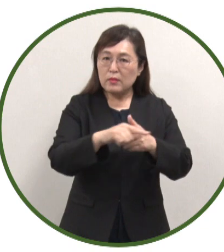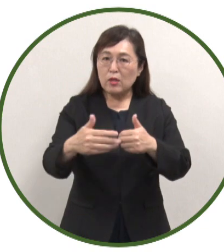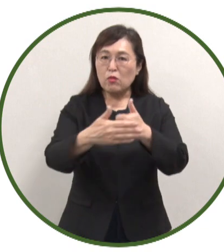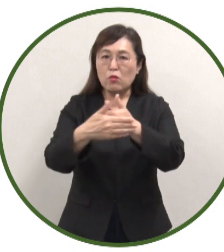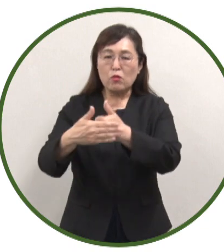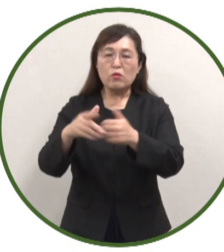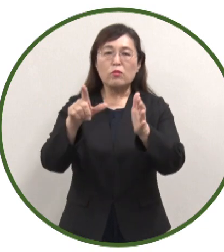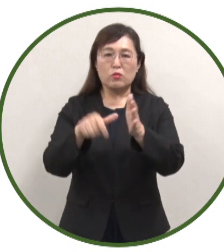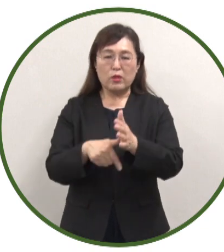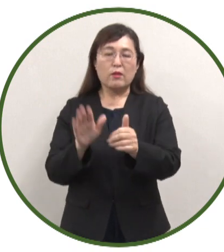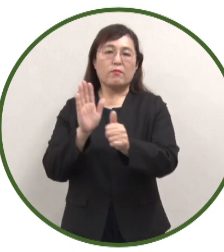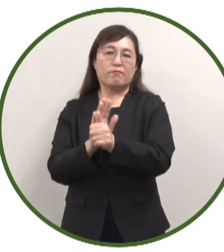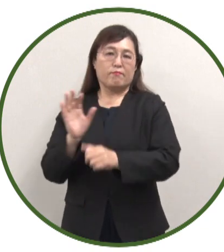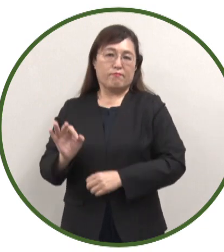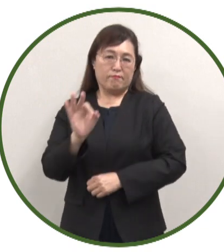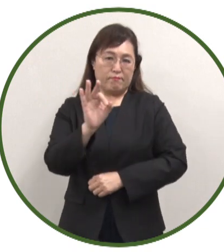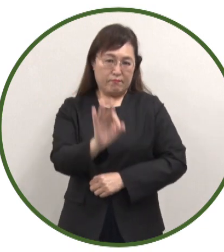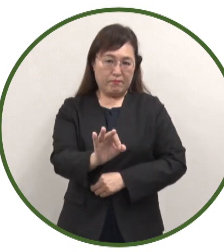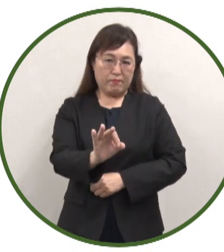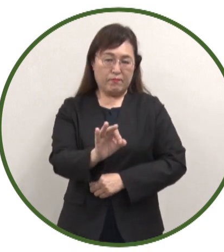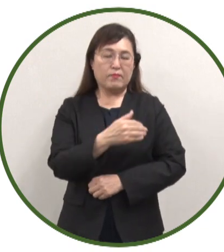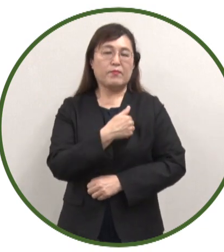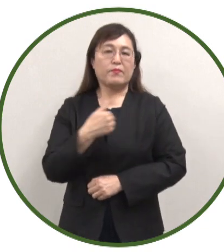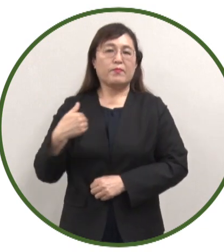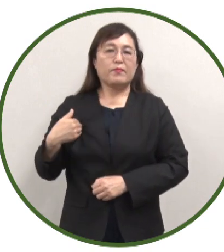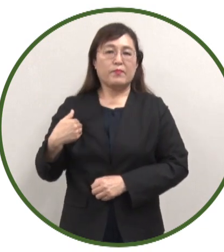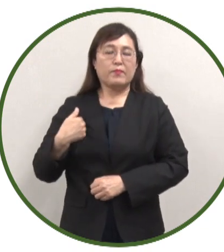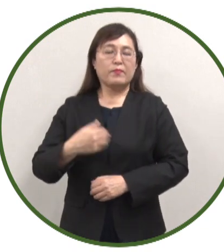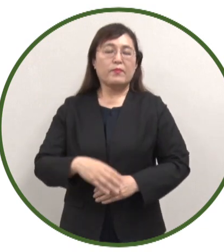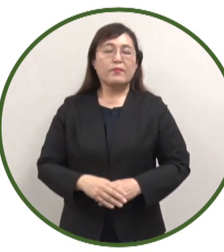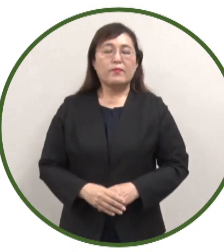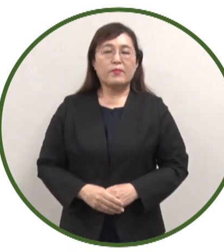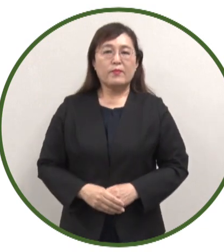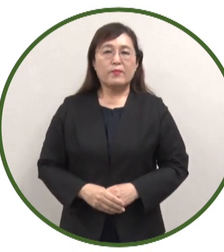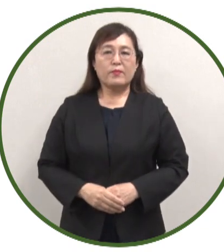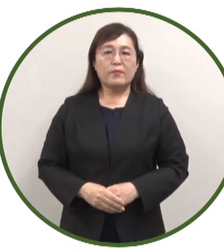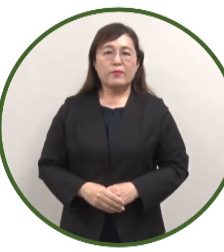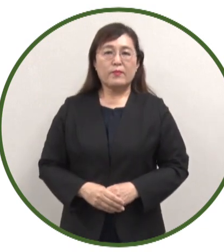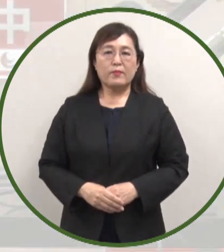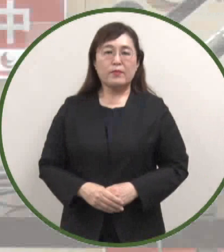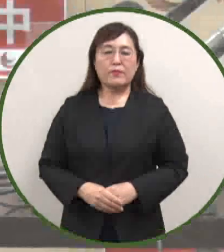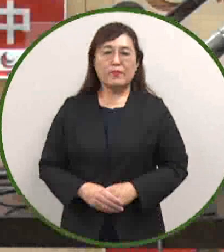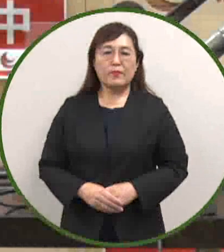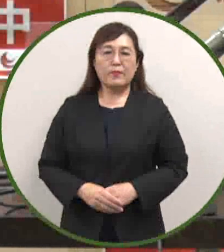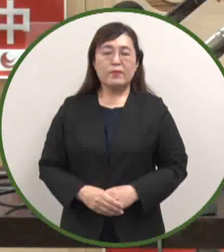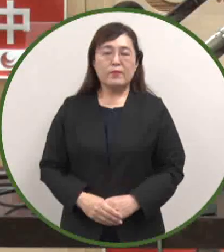ければ支援金をお支払いするということとしております。